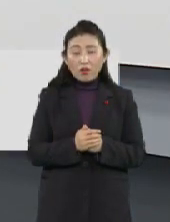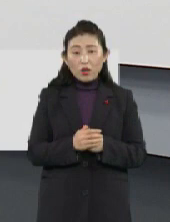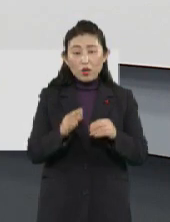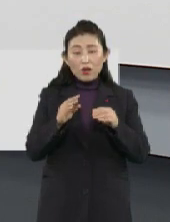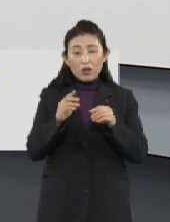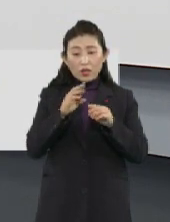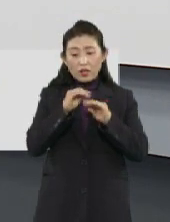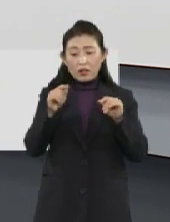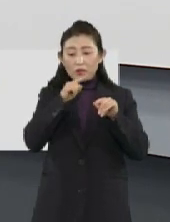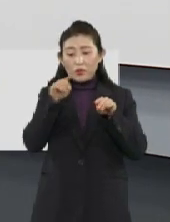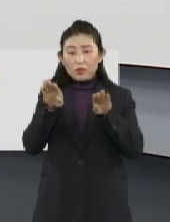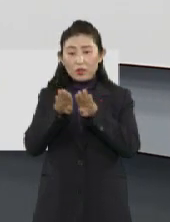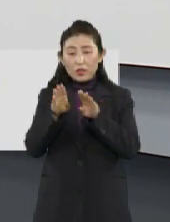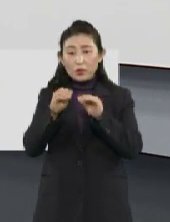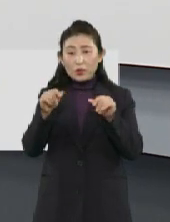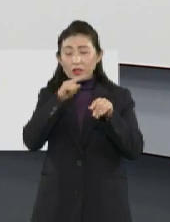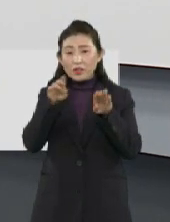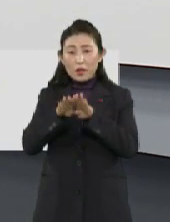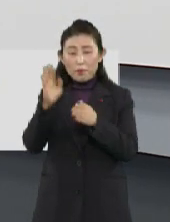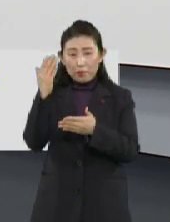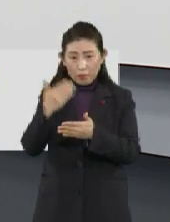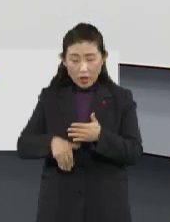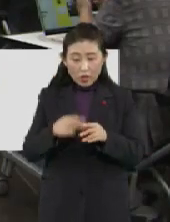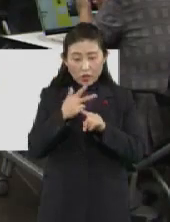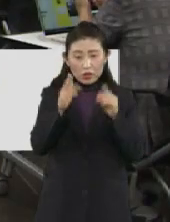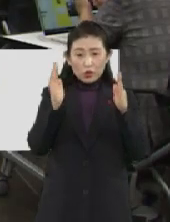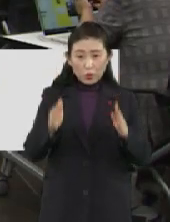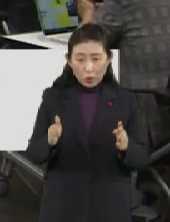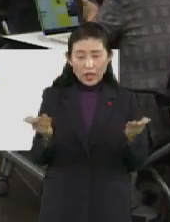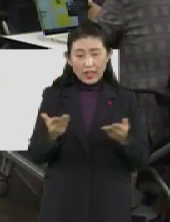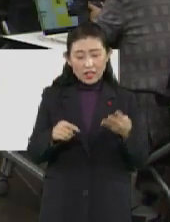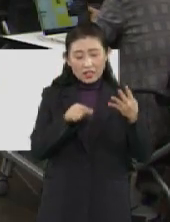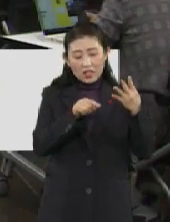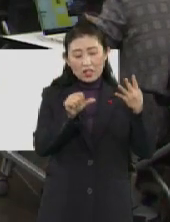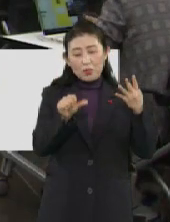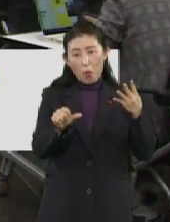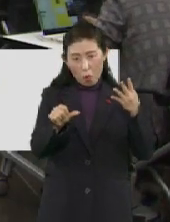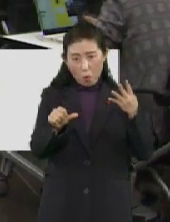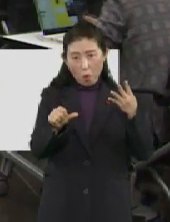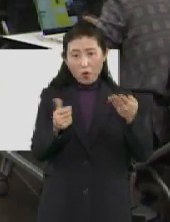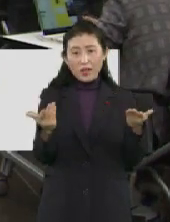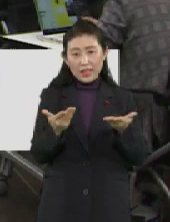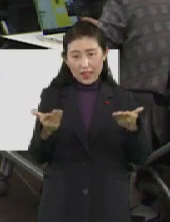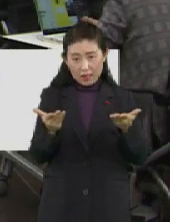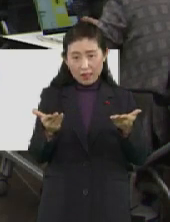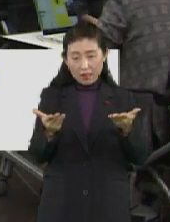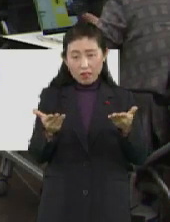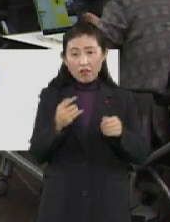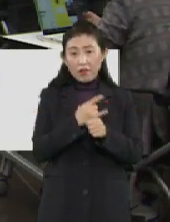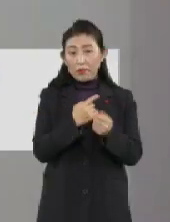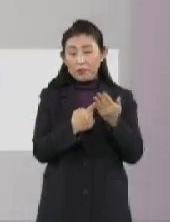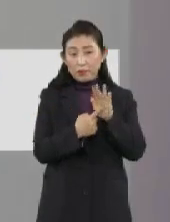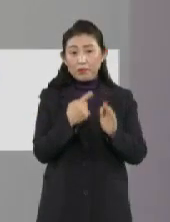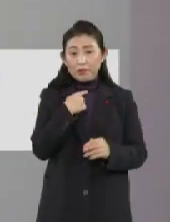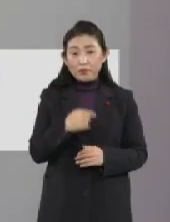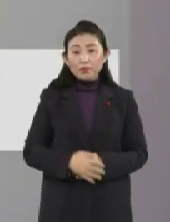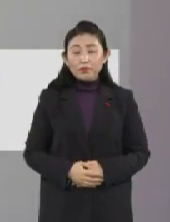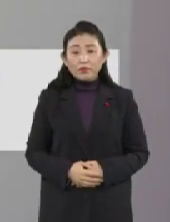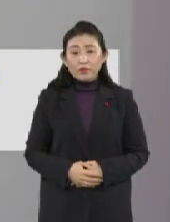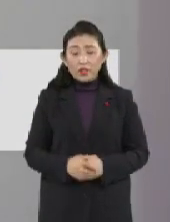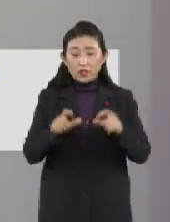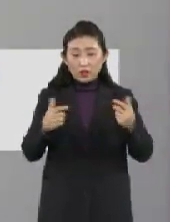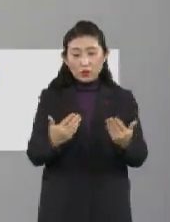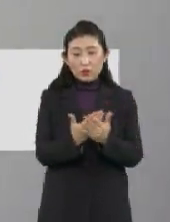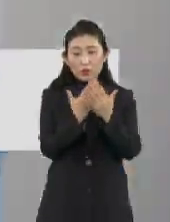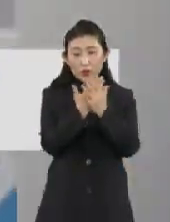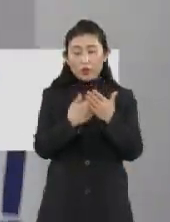하루를 반공휴일로 추진하는 주 4.5일제 근무 도입 의사를 밝혔습니다. 지역균형